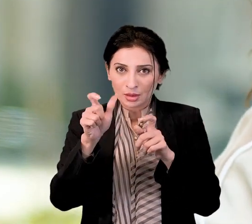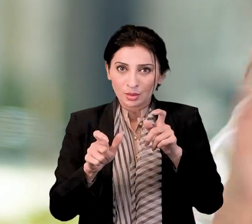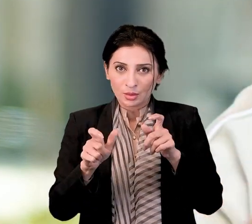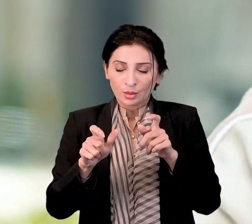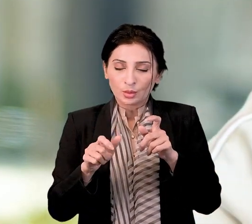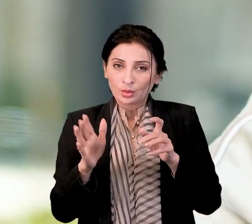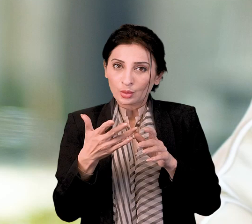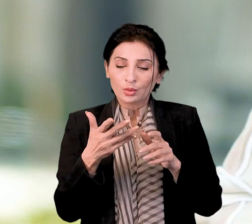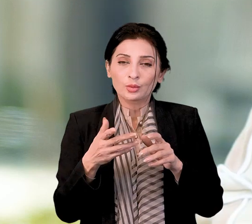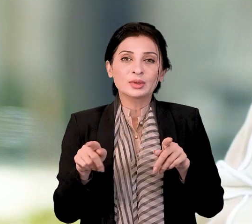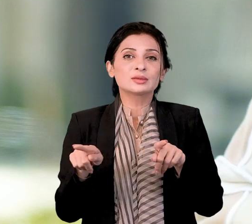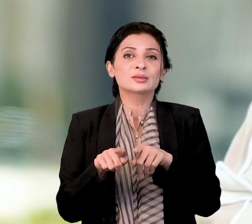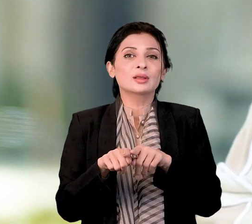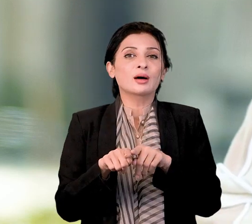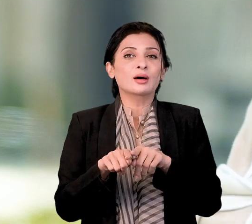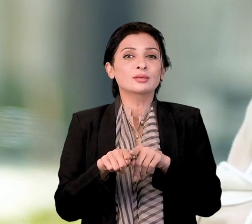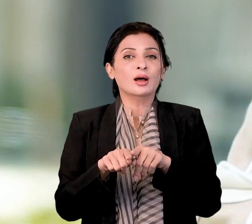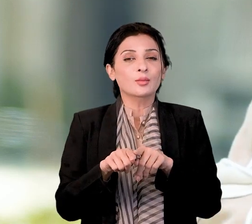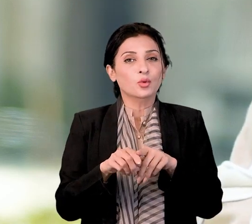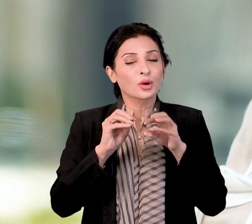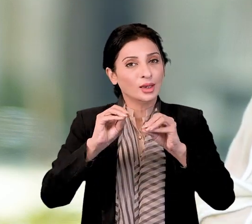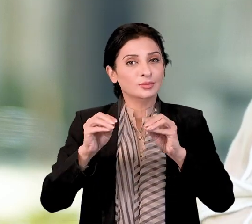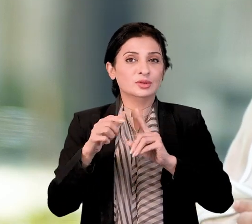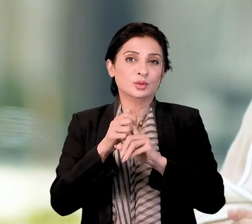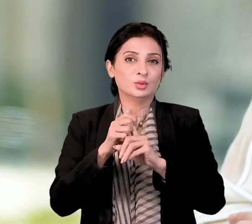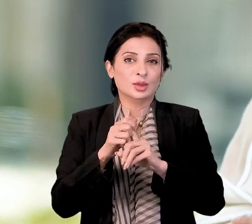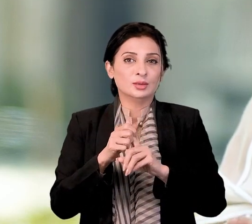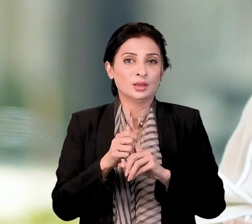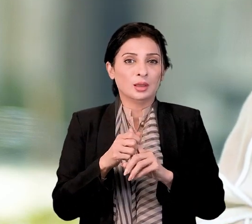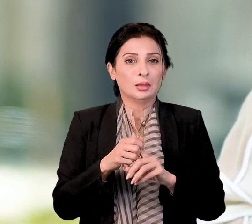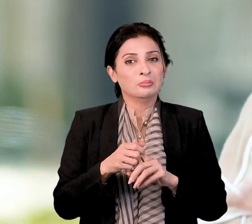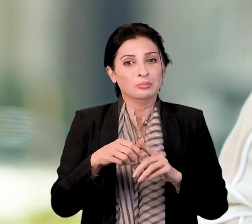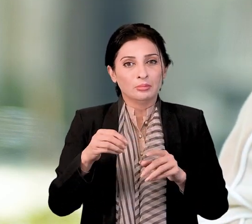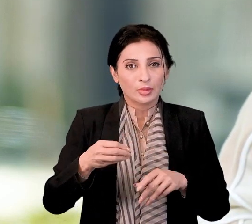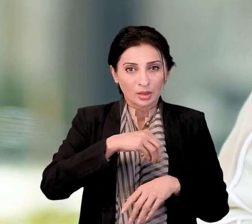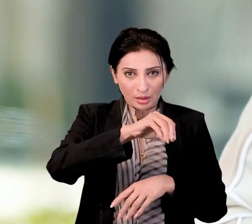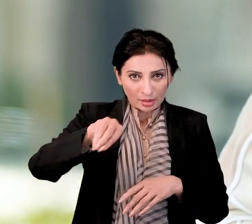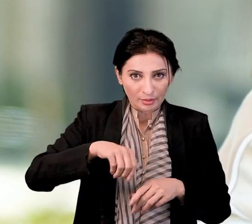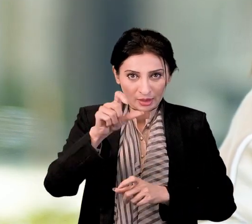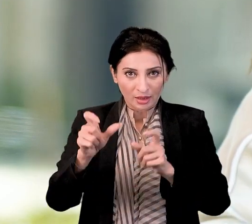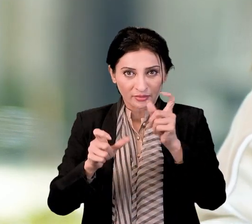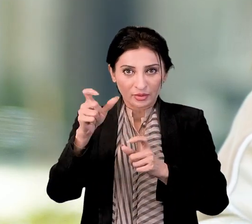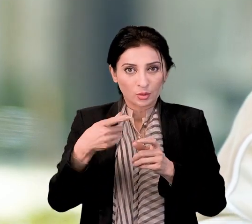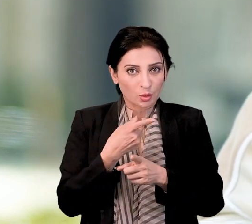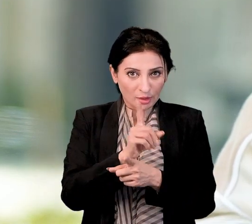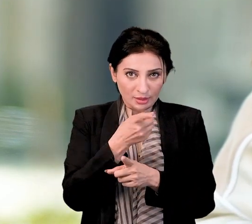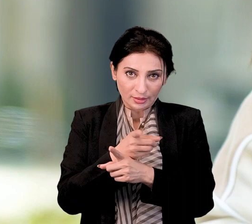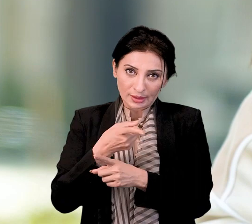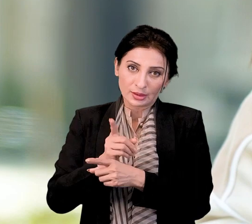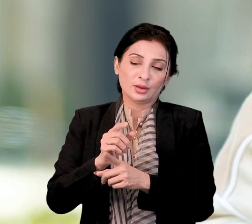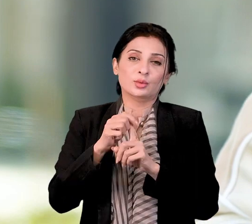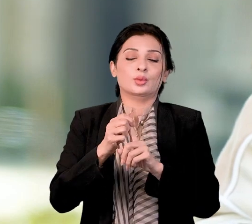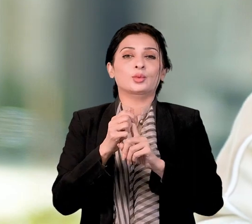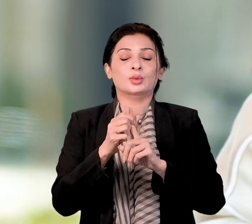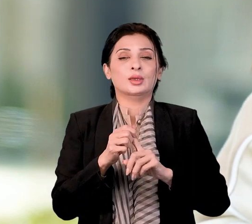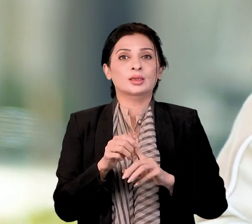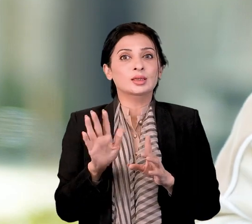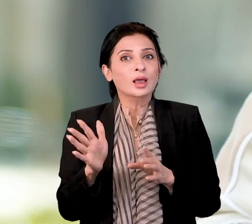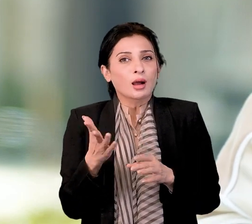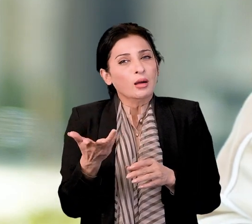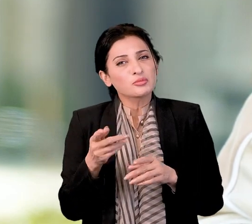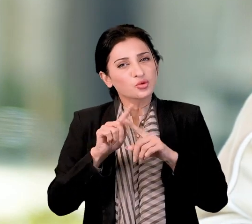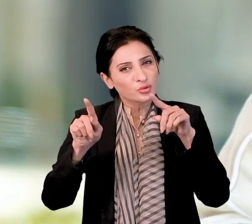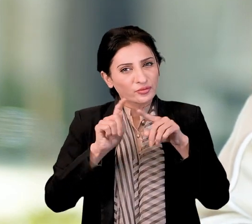or go yourself and take regular trainings, because जिस तरह हम हर करियर के लिए ट्रेनिंग लेते हैं, कोर्सेज लेते